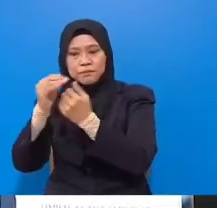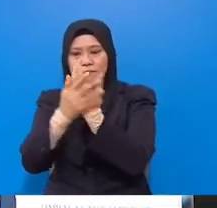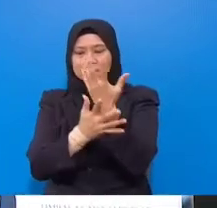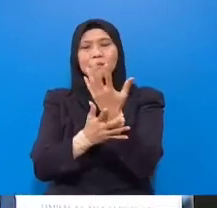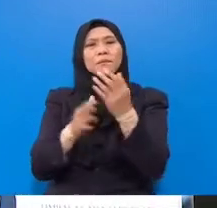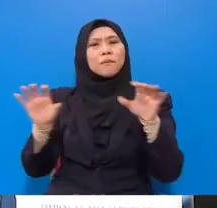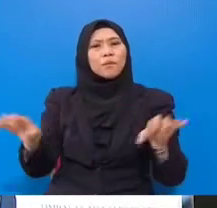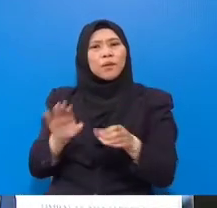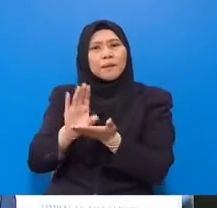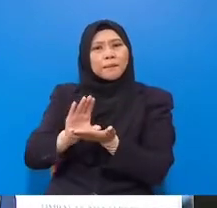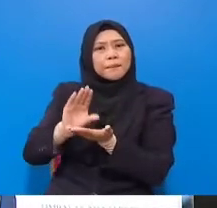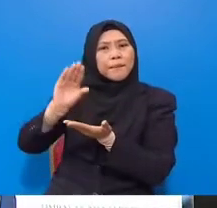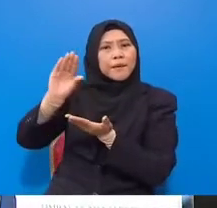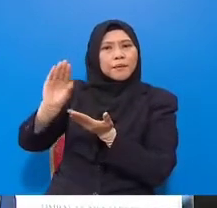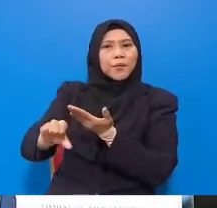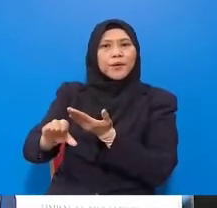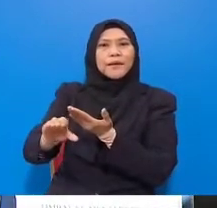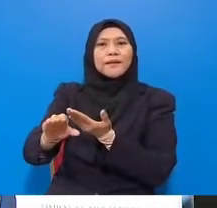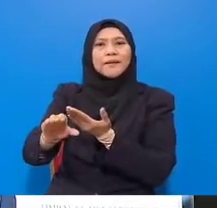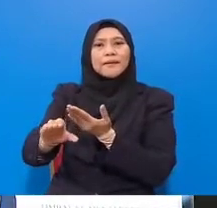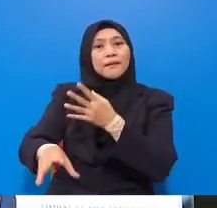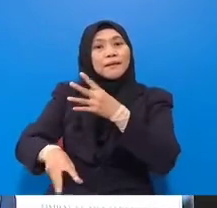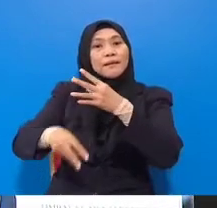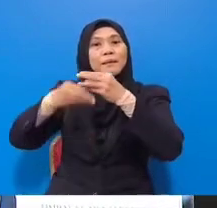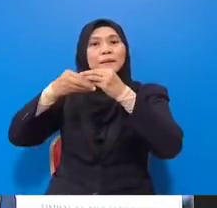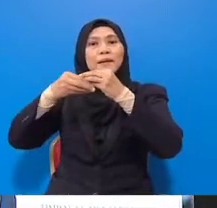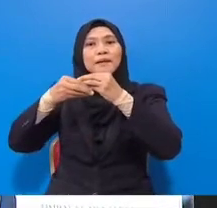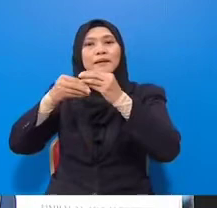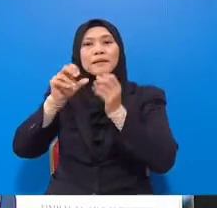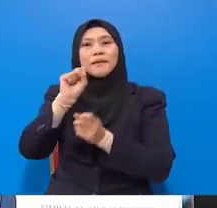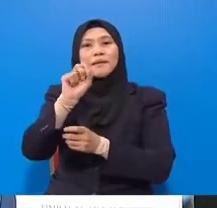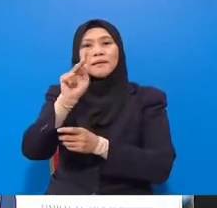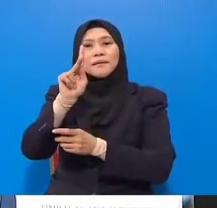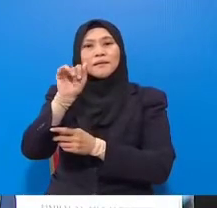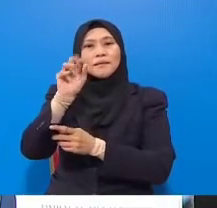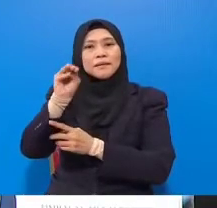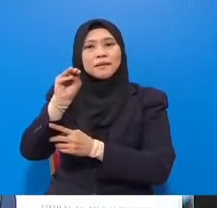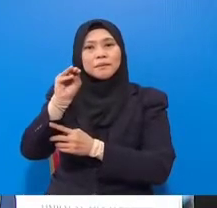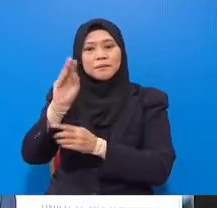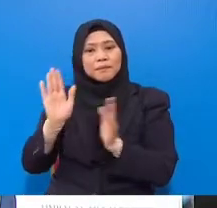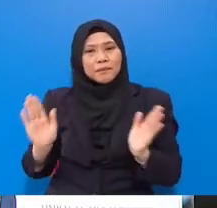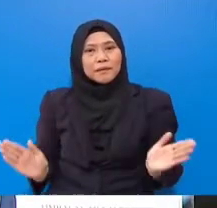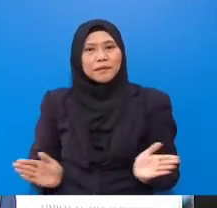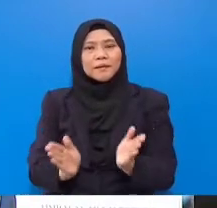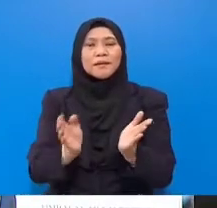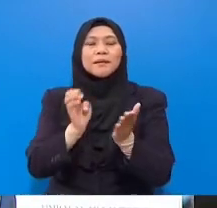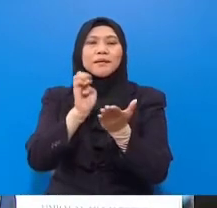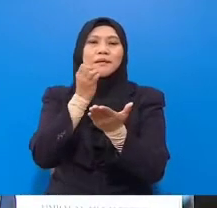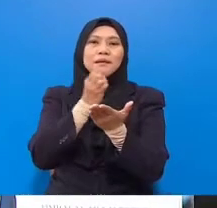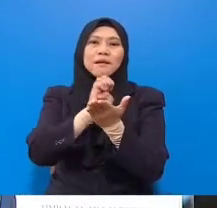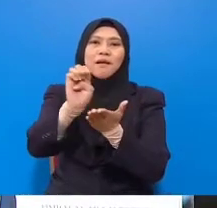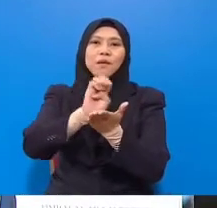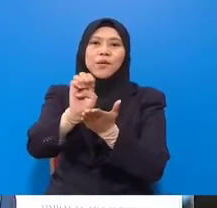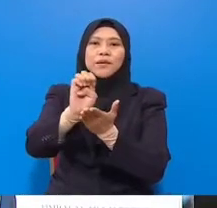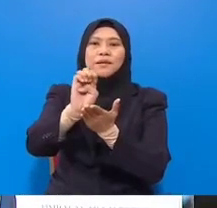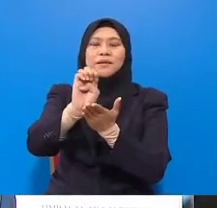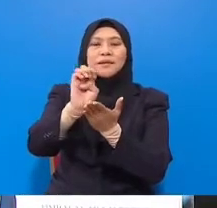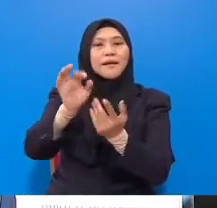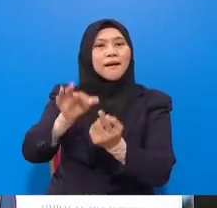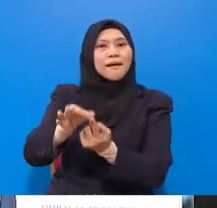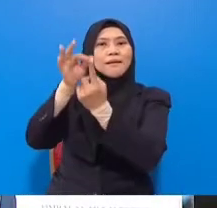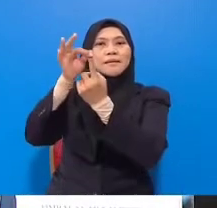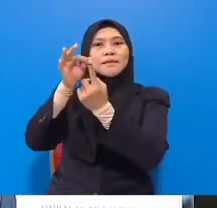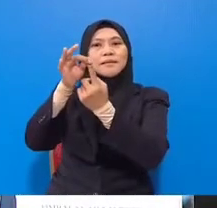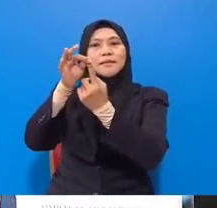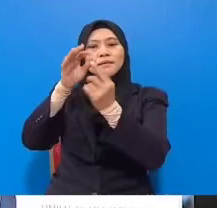smule atau pelaporan tambahan dimana skim galakkan Halloween pelaburan semula khas IPS khas